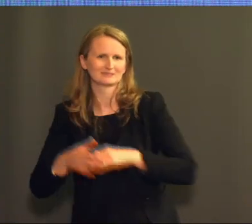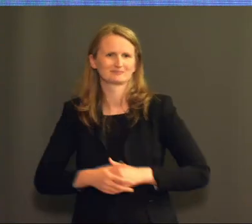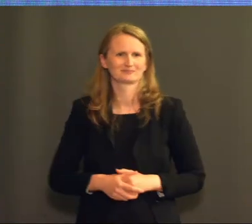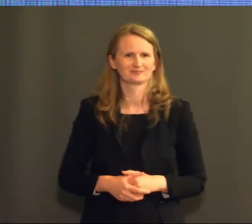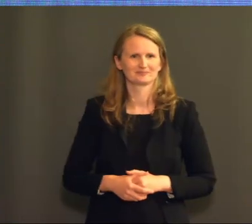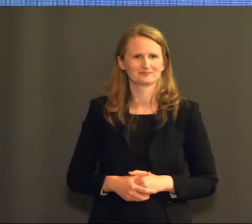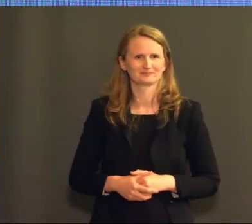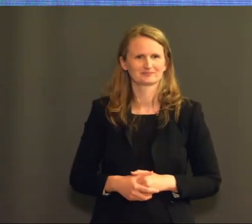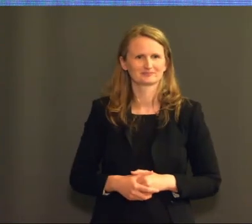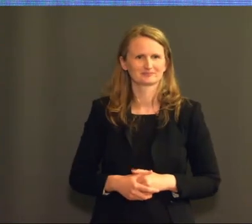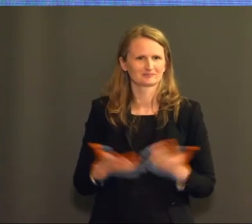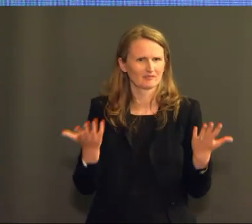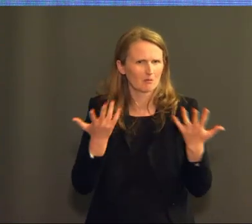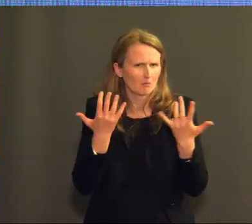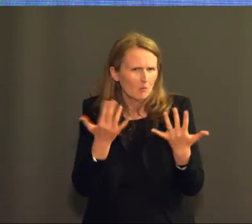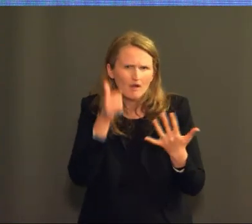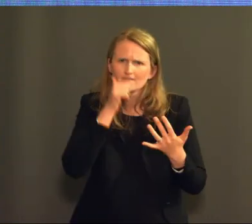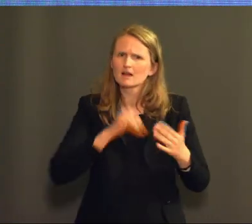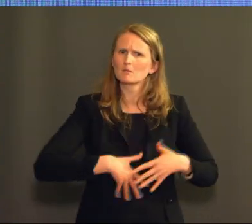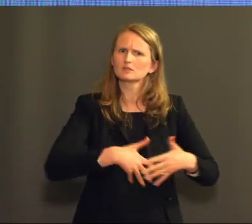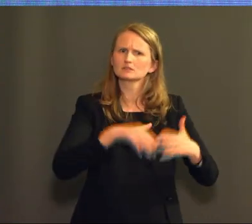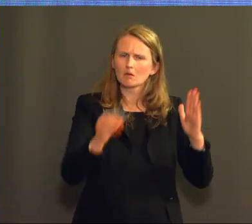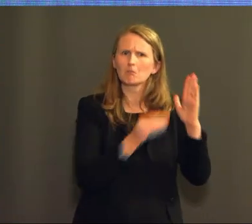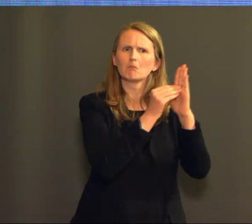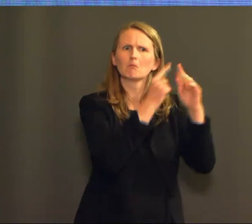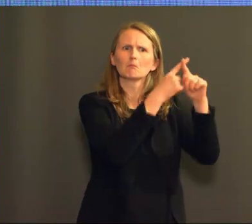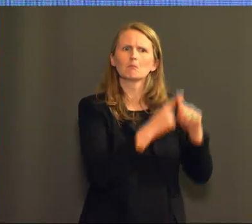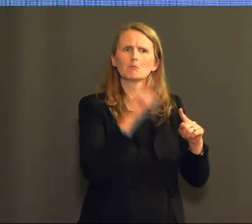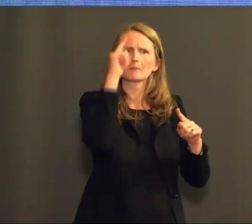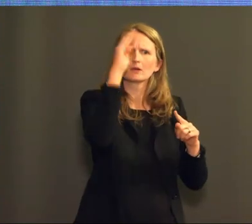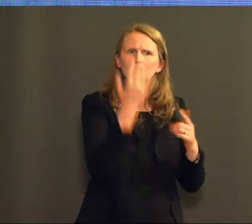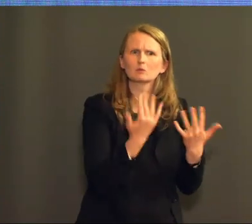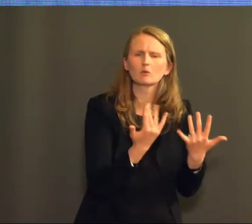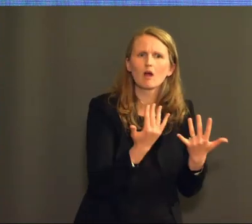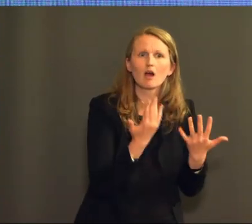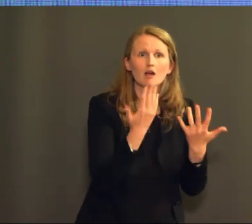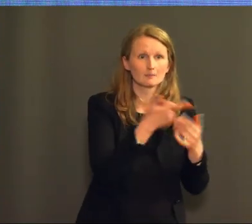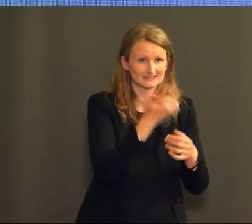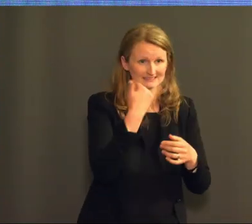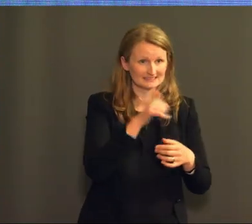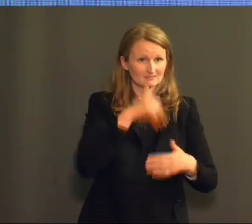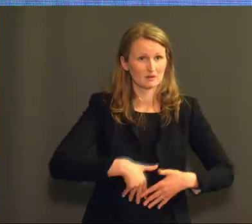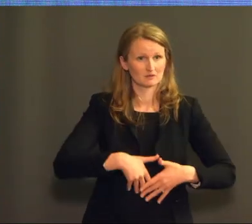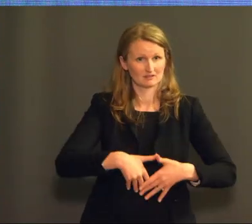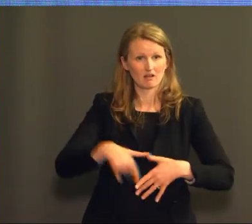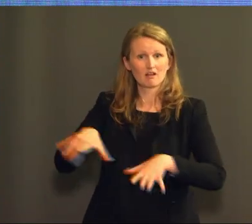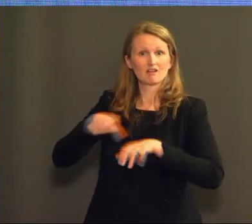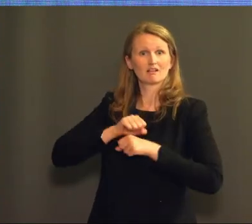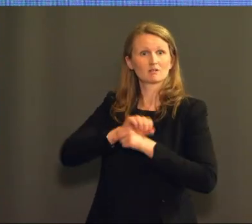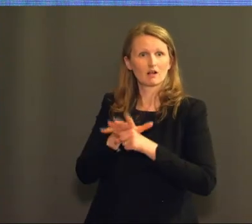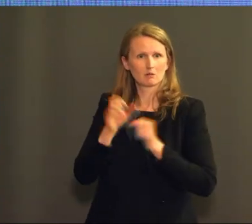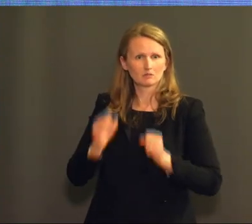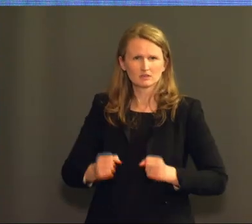prématuré. C'est pourquoi nous leur offrons la possibilité de se faire vacciner contre la COVID-19 plus